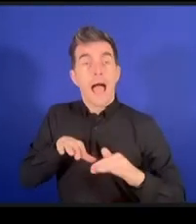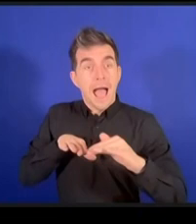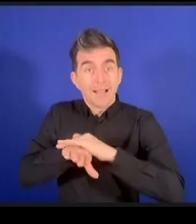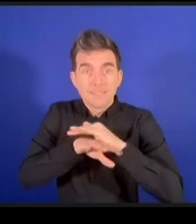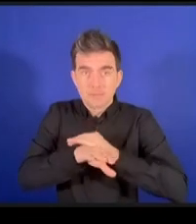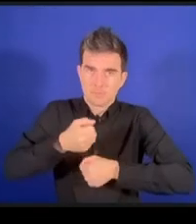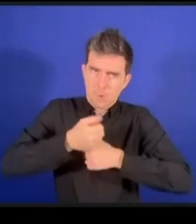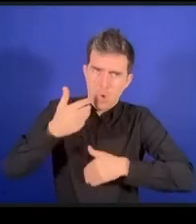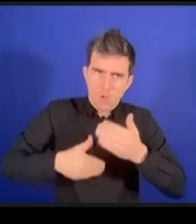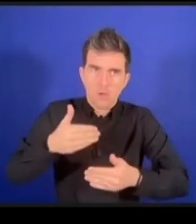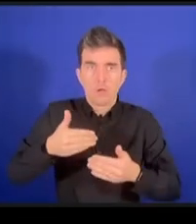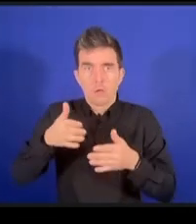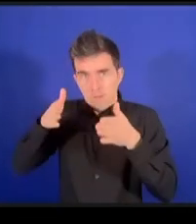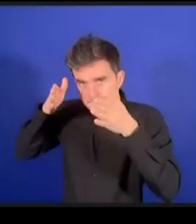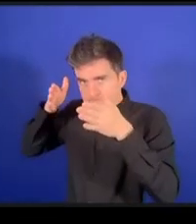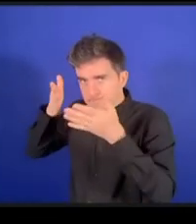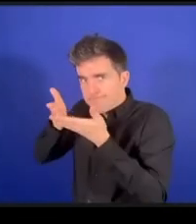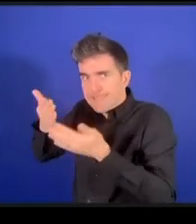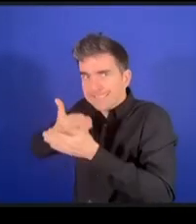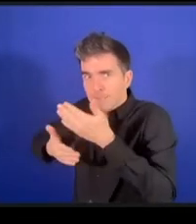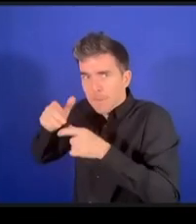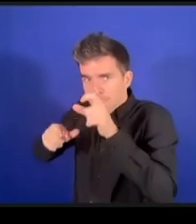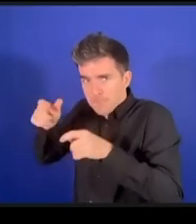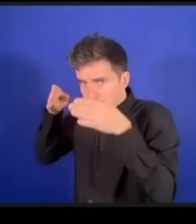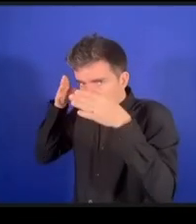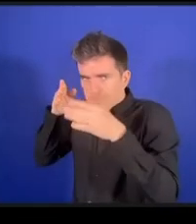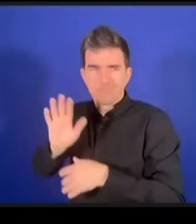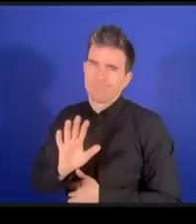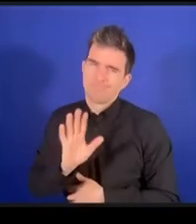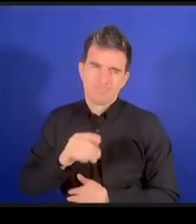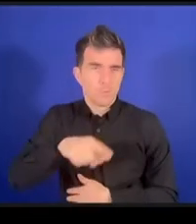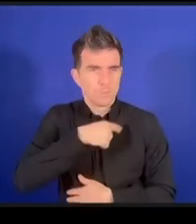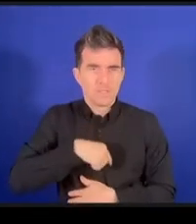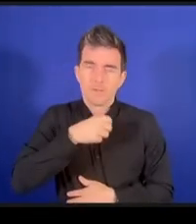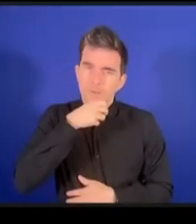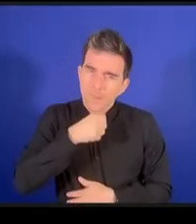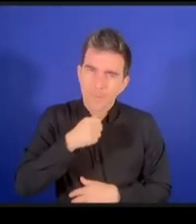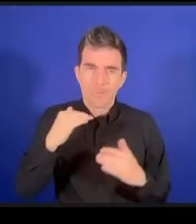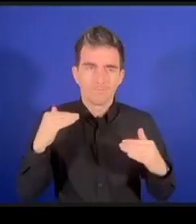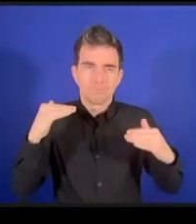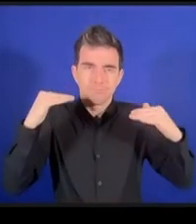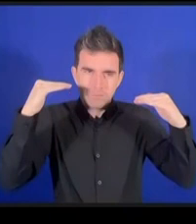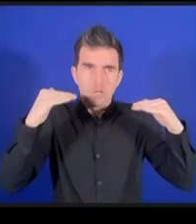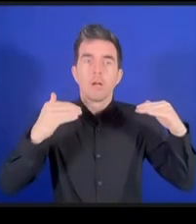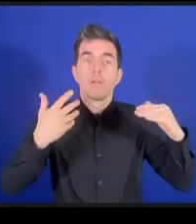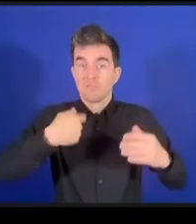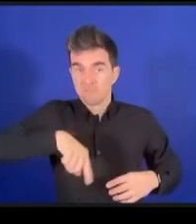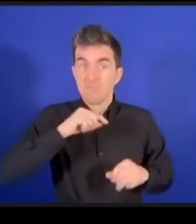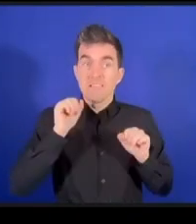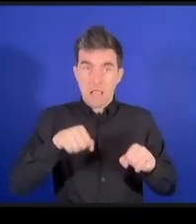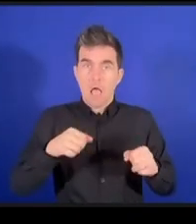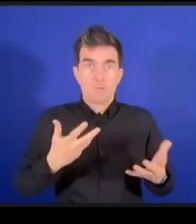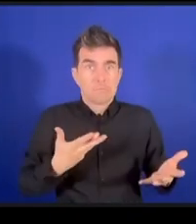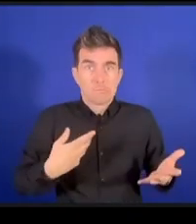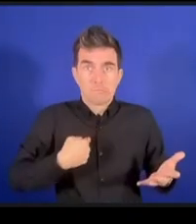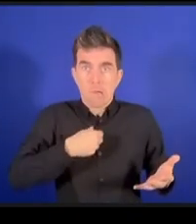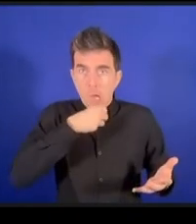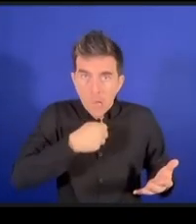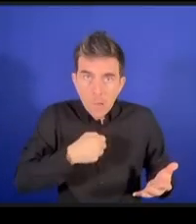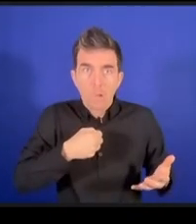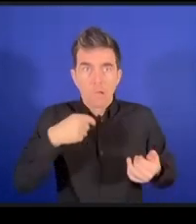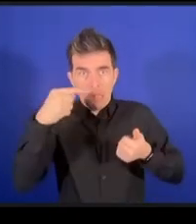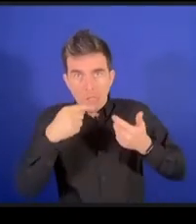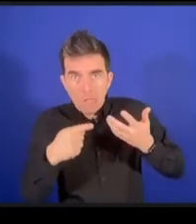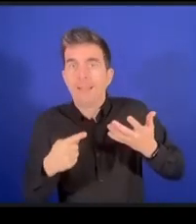лицам с инвалидностью Это работа которая пойдёт на пользу всем поэтому необходимо начинать сейчас тогда Когда у нас есть